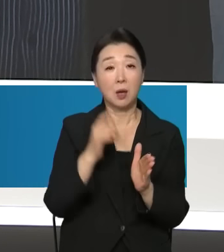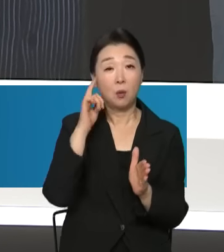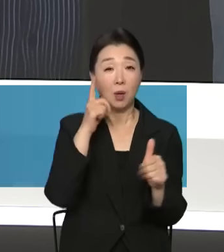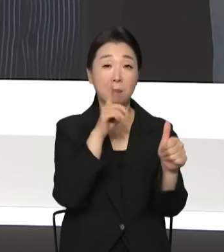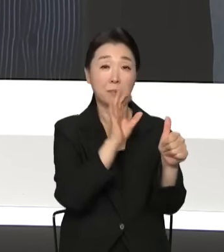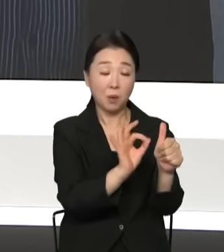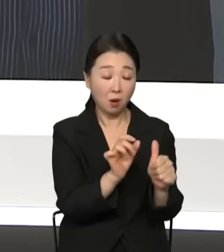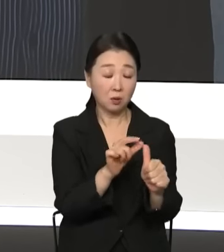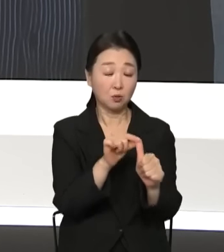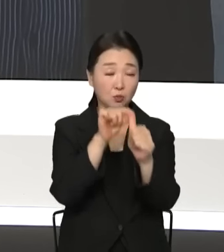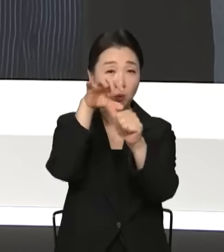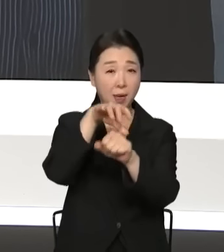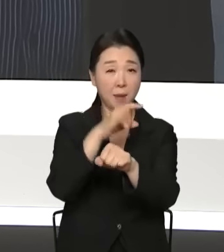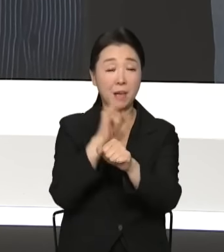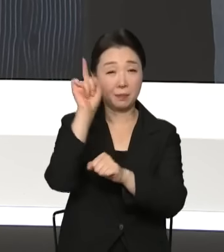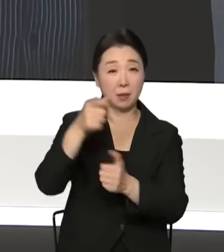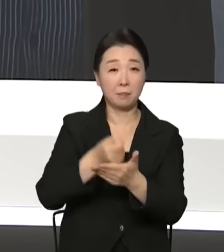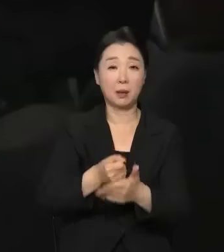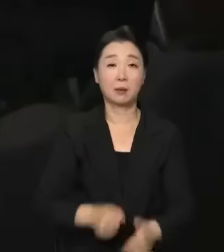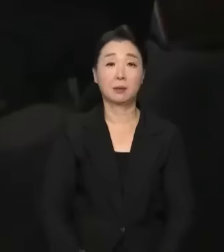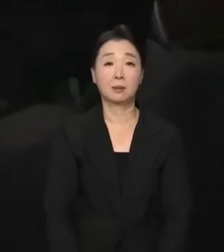내일 결정됩니다. 이재승 기자입니다.